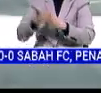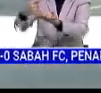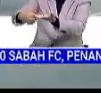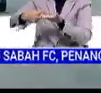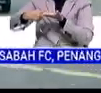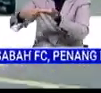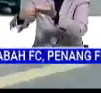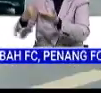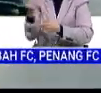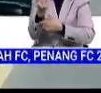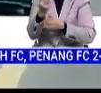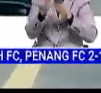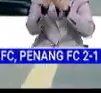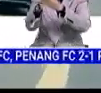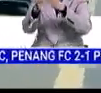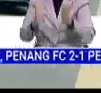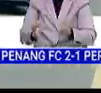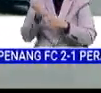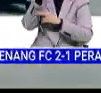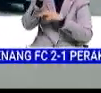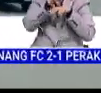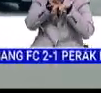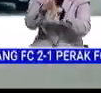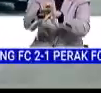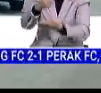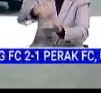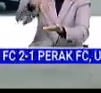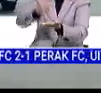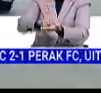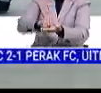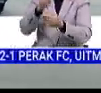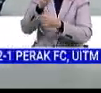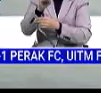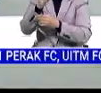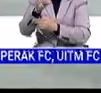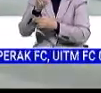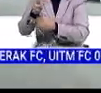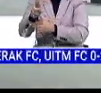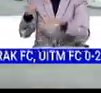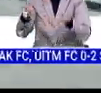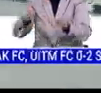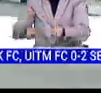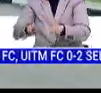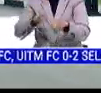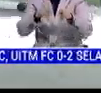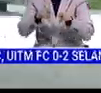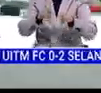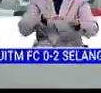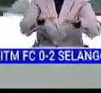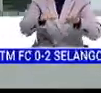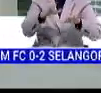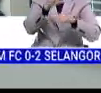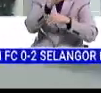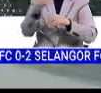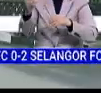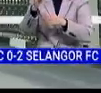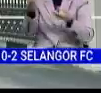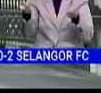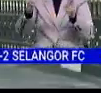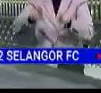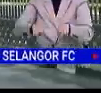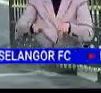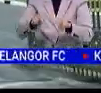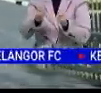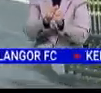rundingan juga, kedua-dua pemimpin akan menyaksikan pemeteraian memorandum persefahaman dalam bidang pengurusan bencana selain perjanjian